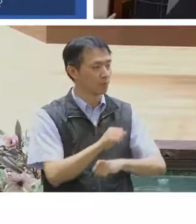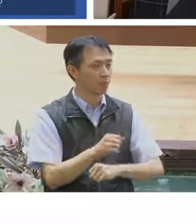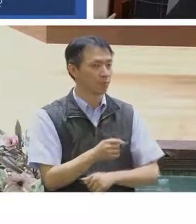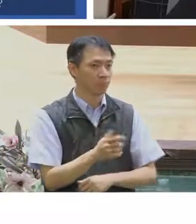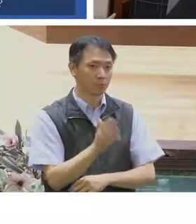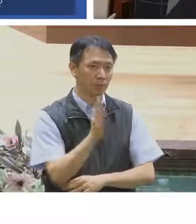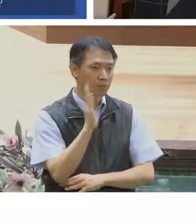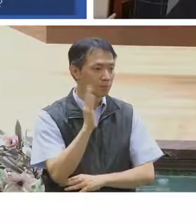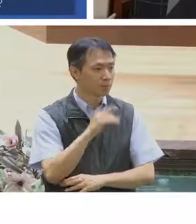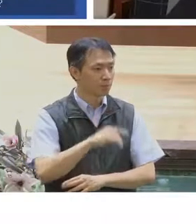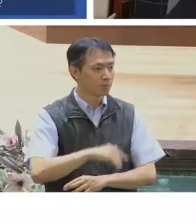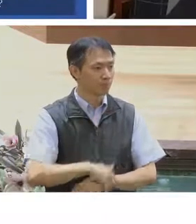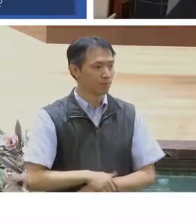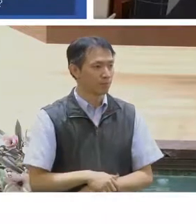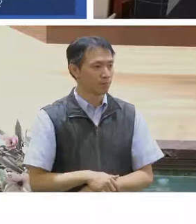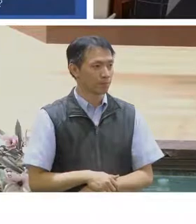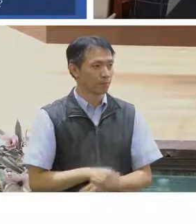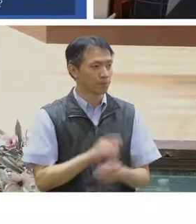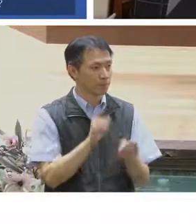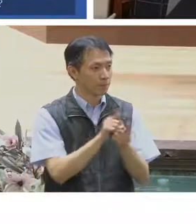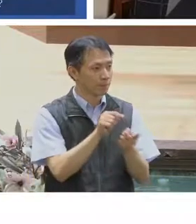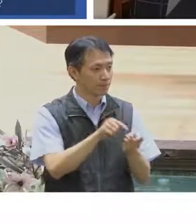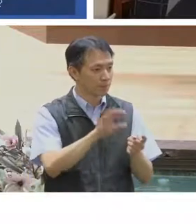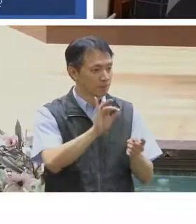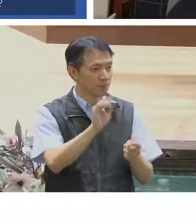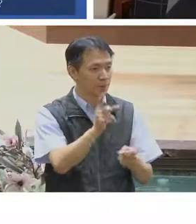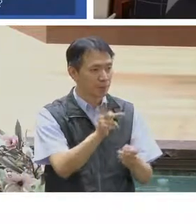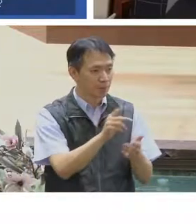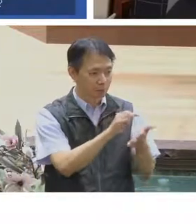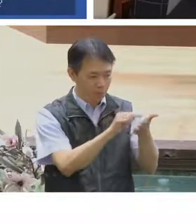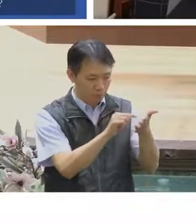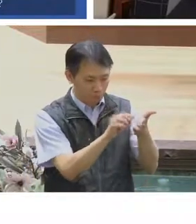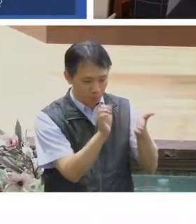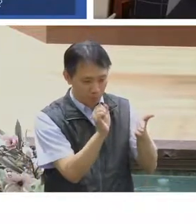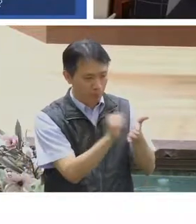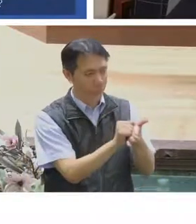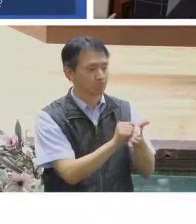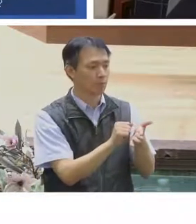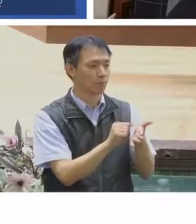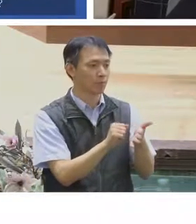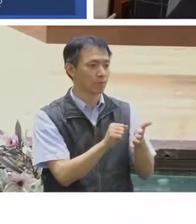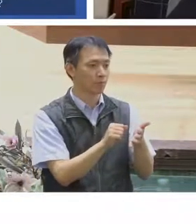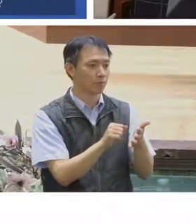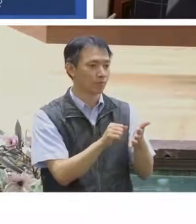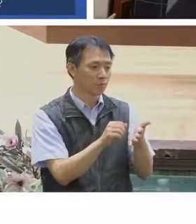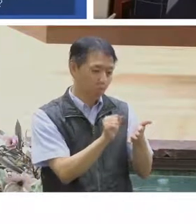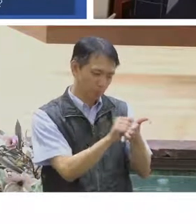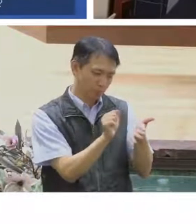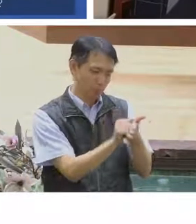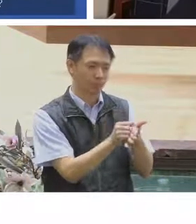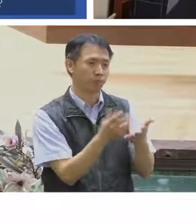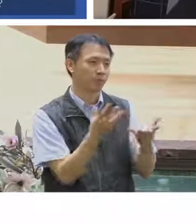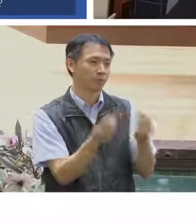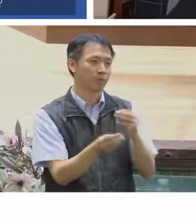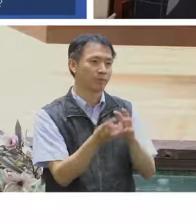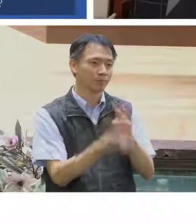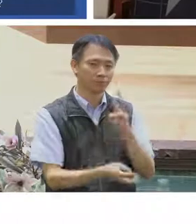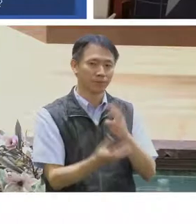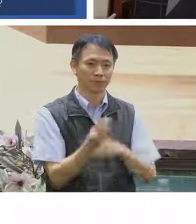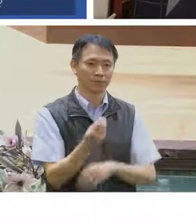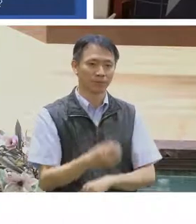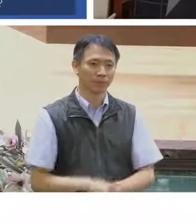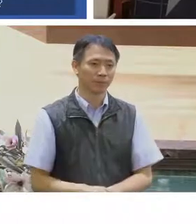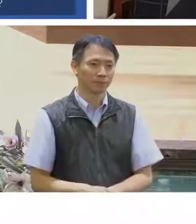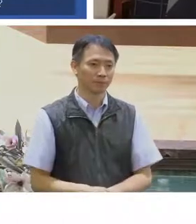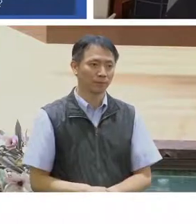就看见他们的在维基百科的条目的内容其实也是很不足够，所以这个真的没